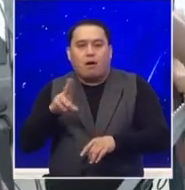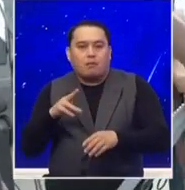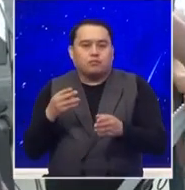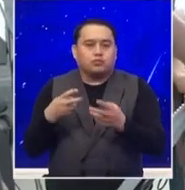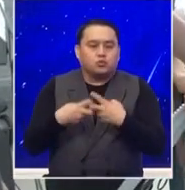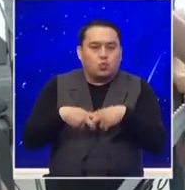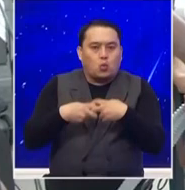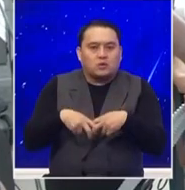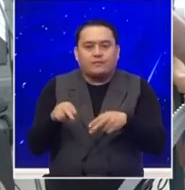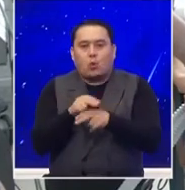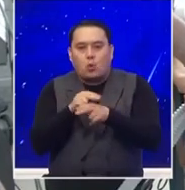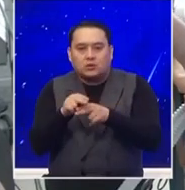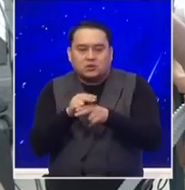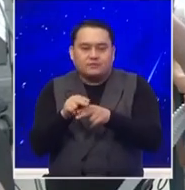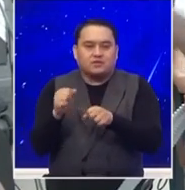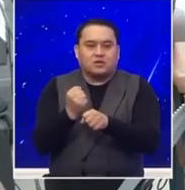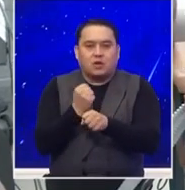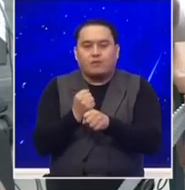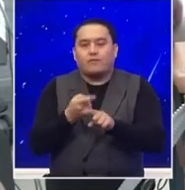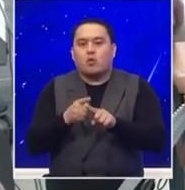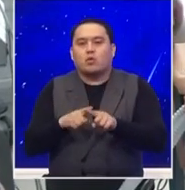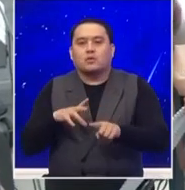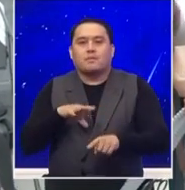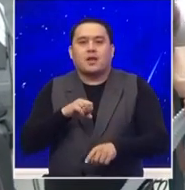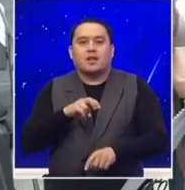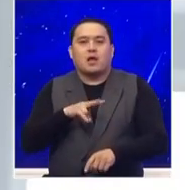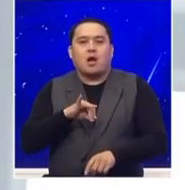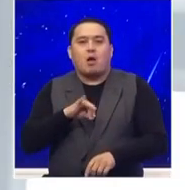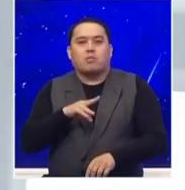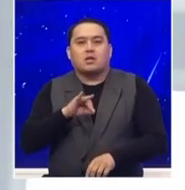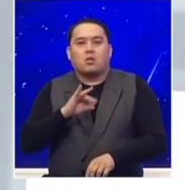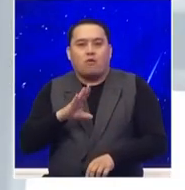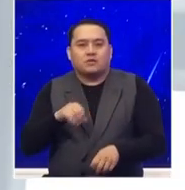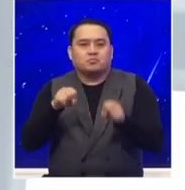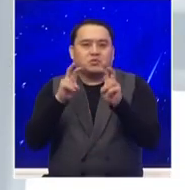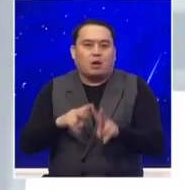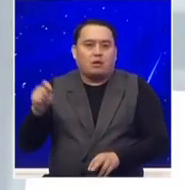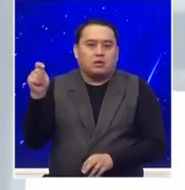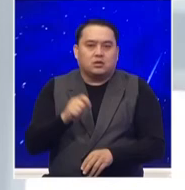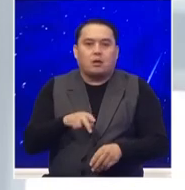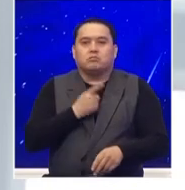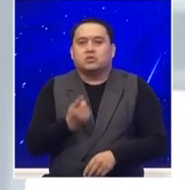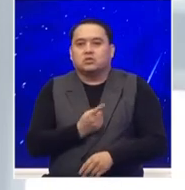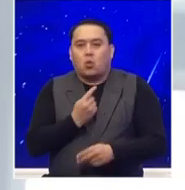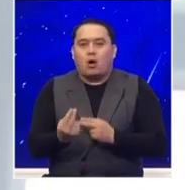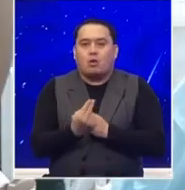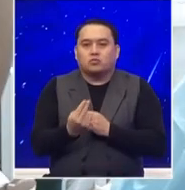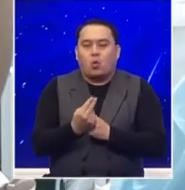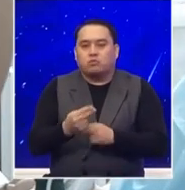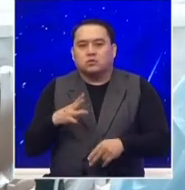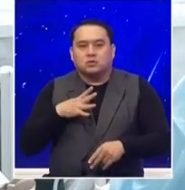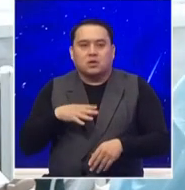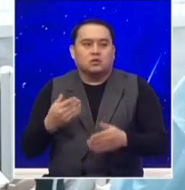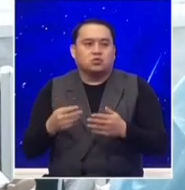буындарды эндопротездеу орталығының жетекшісі Алексей Белокобылов арнайы келді. Шеберлік сабағын өткізді. Оқыстан ауыр жарақат алып,